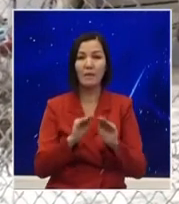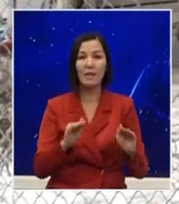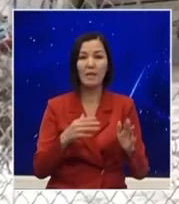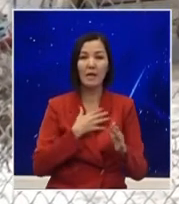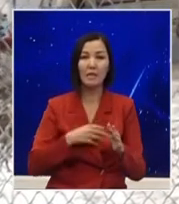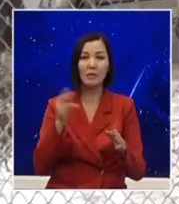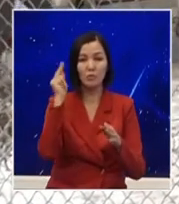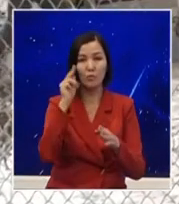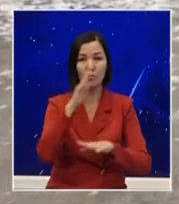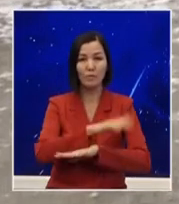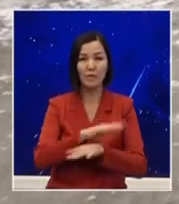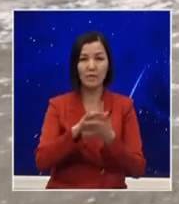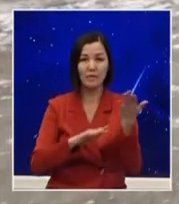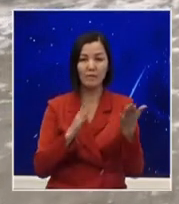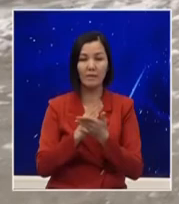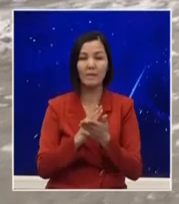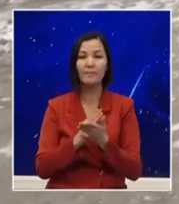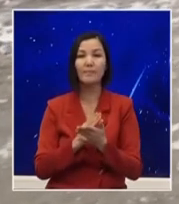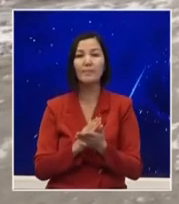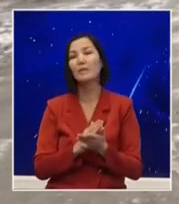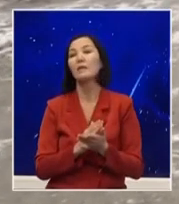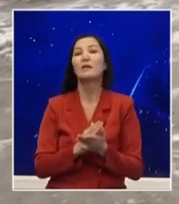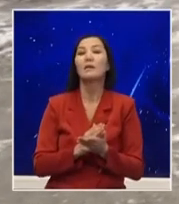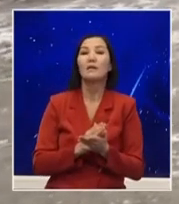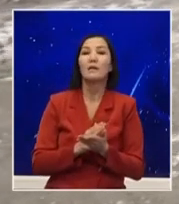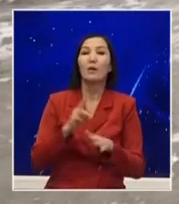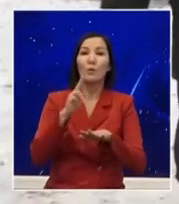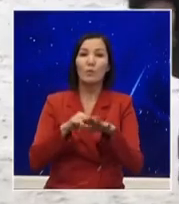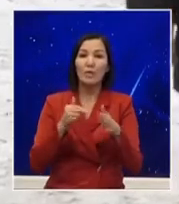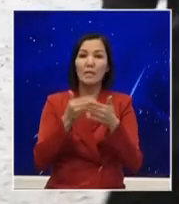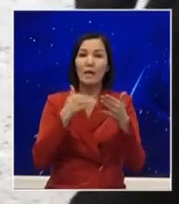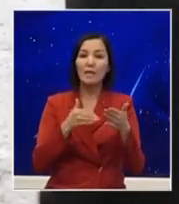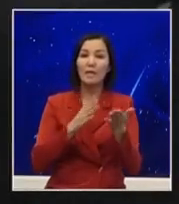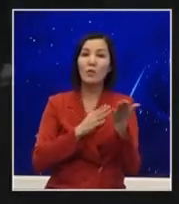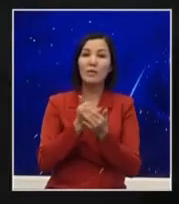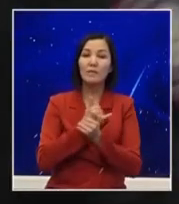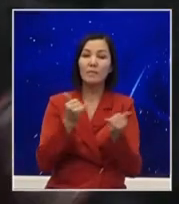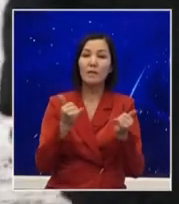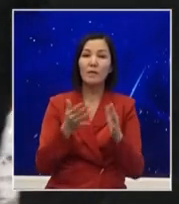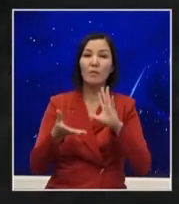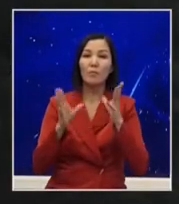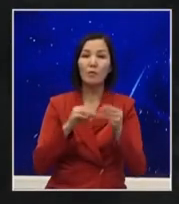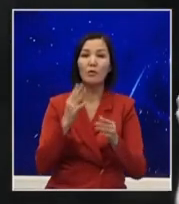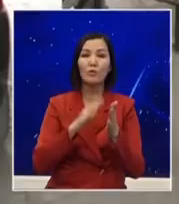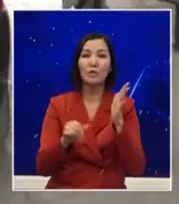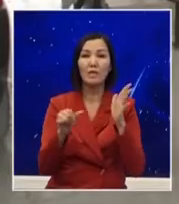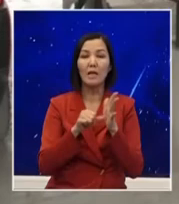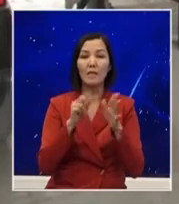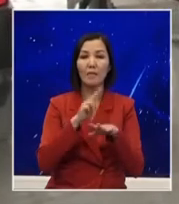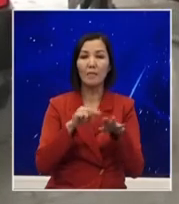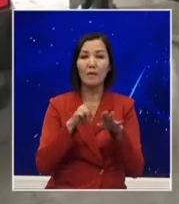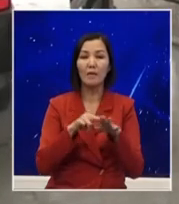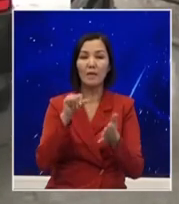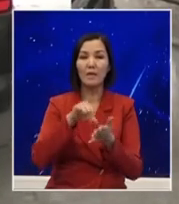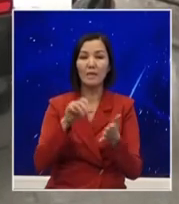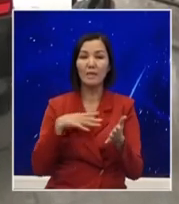алаңсыз оқуын жалғастырып жатыр. Кезекті опен учаске немесе учаскелік алдын алу қызметіне аудан бойынша 96 құқық қорғаушы